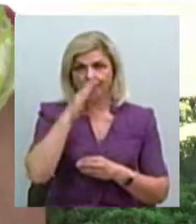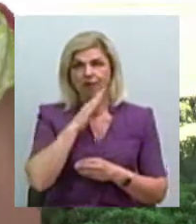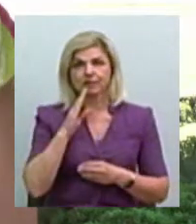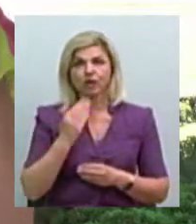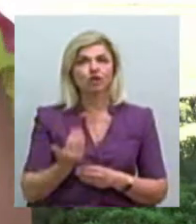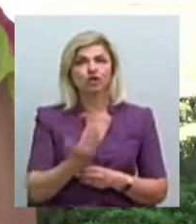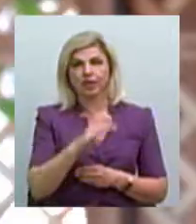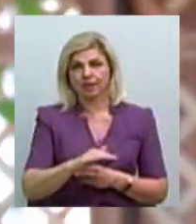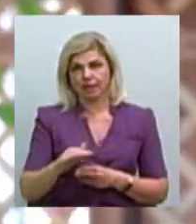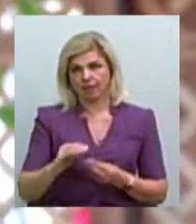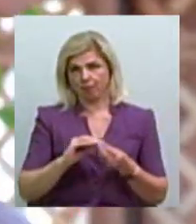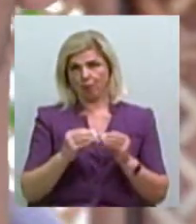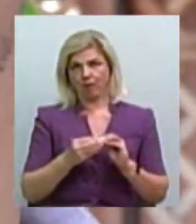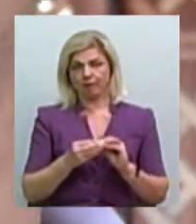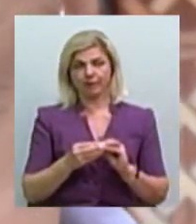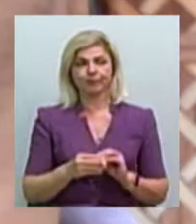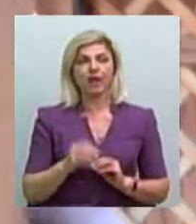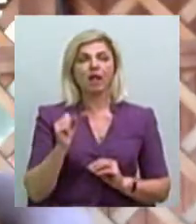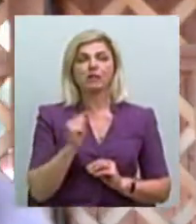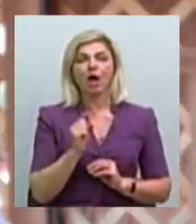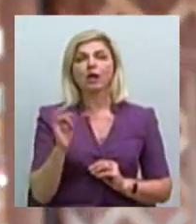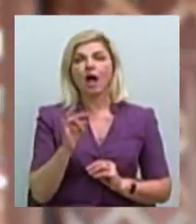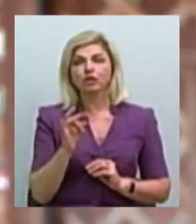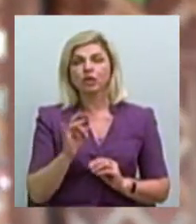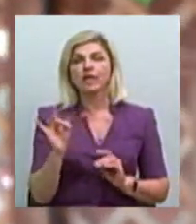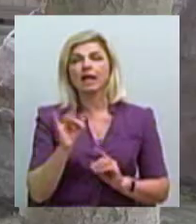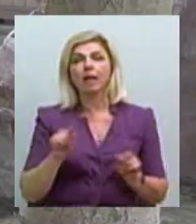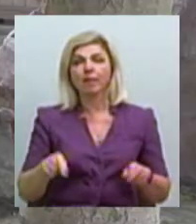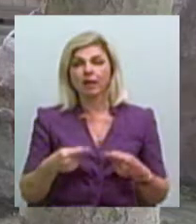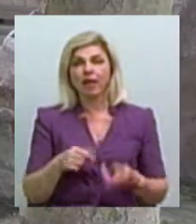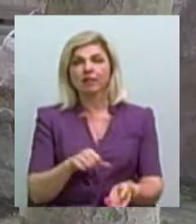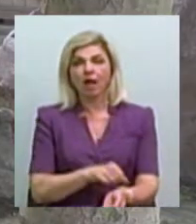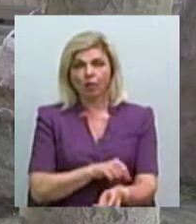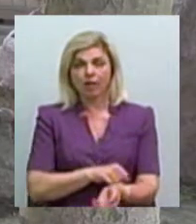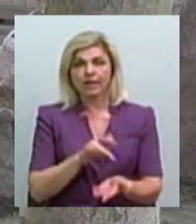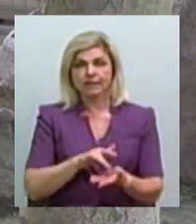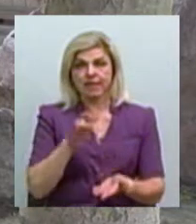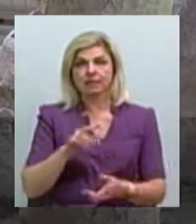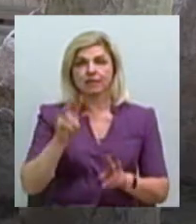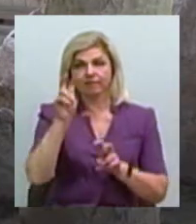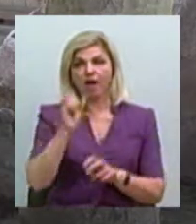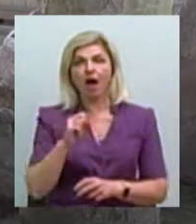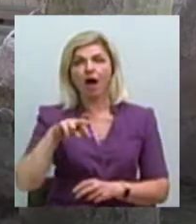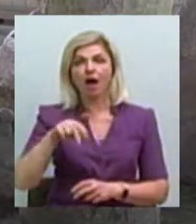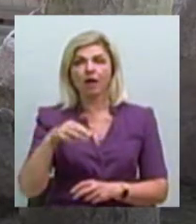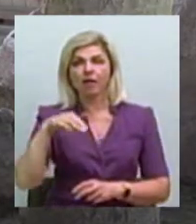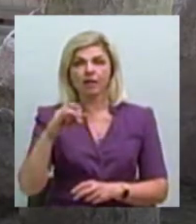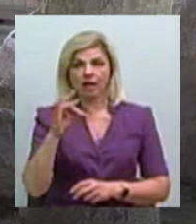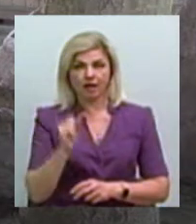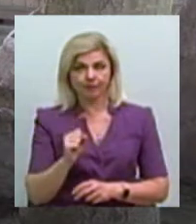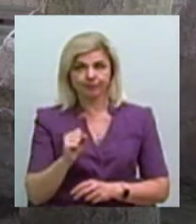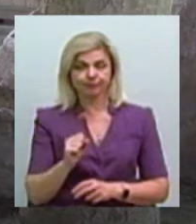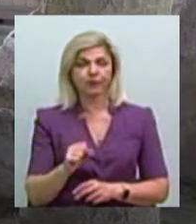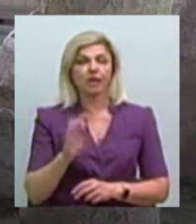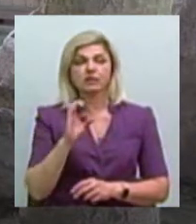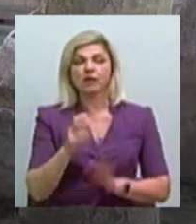в проблемі. Анатолій Братченко проходить реабілітацію в наркологічному центрі «Альтера». З 8 років почав курити сигарети